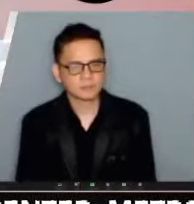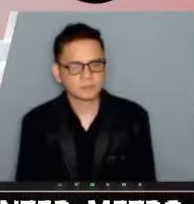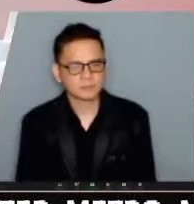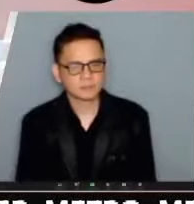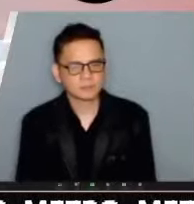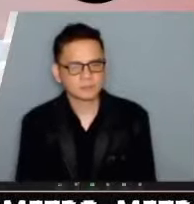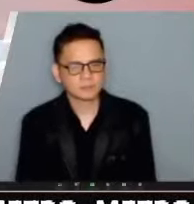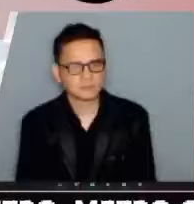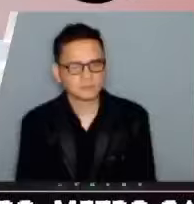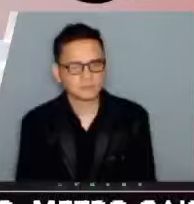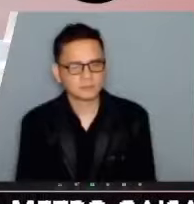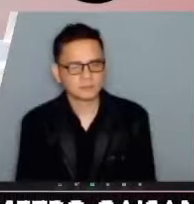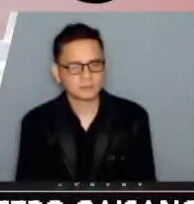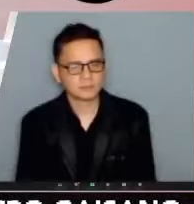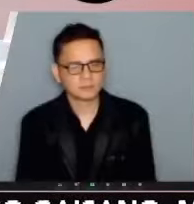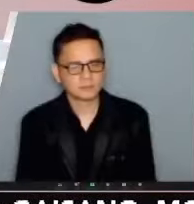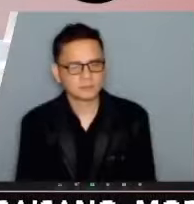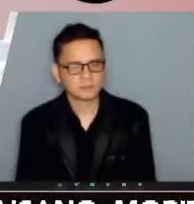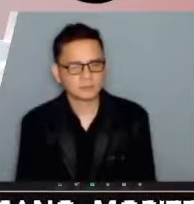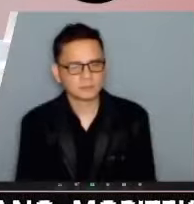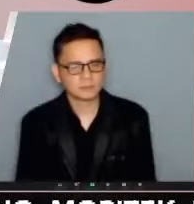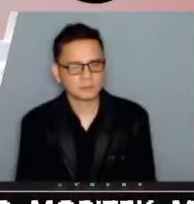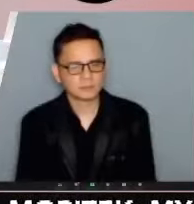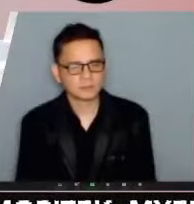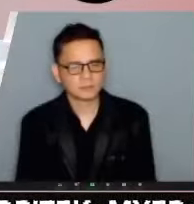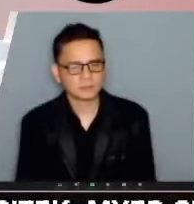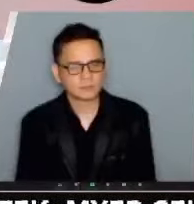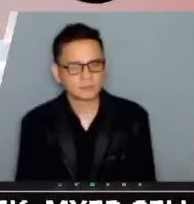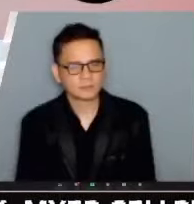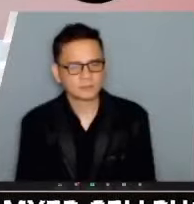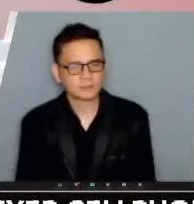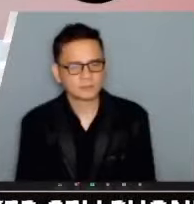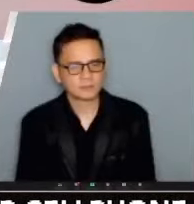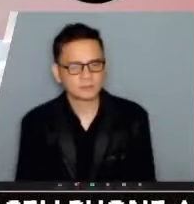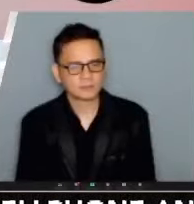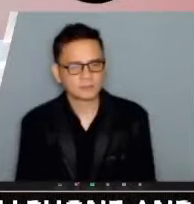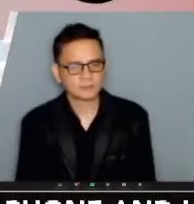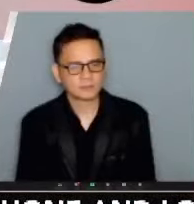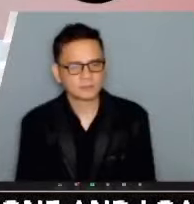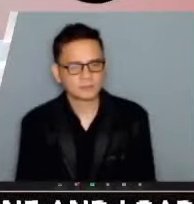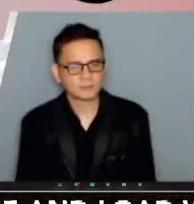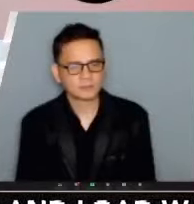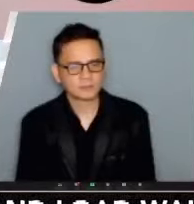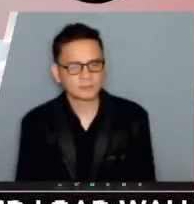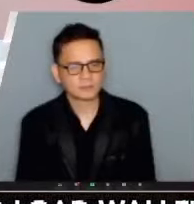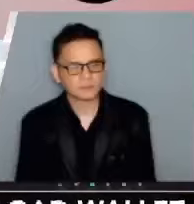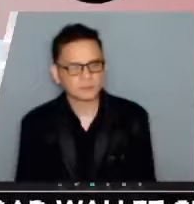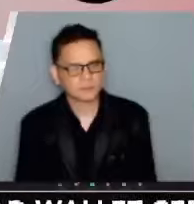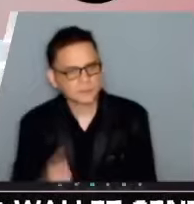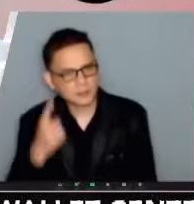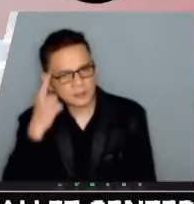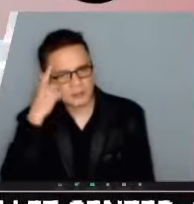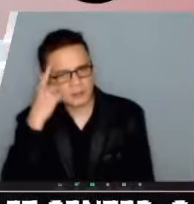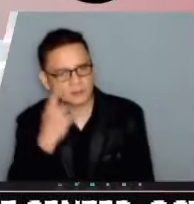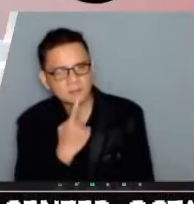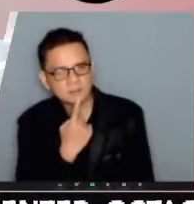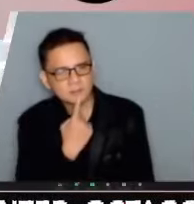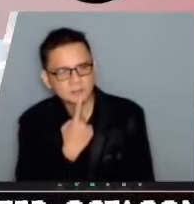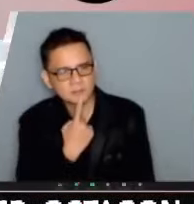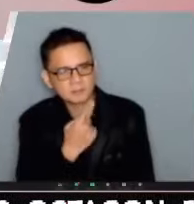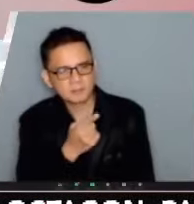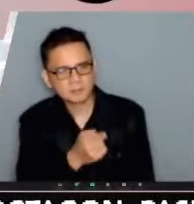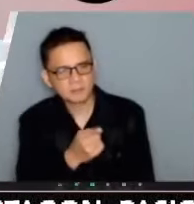sumunod lahat paling sa international humanitarian law, proportionality at mag-de-escalate ng tension.